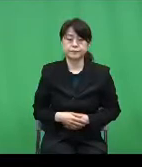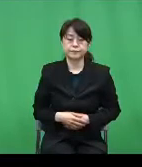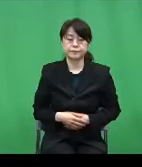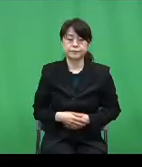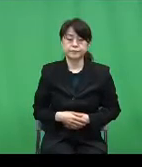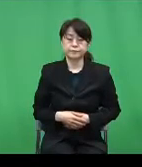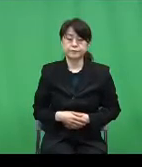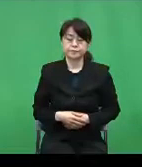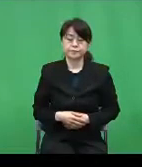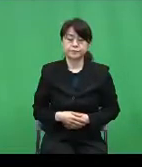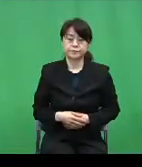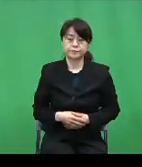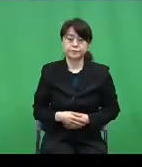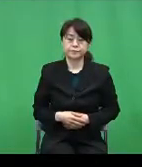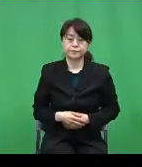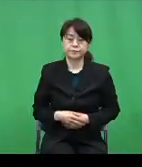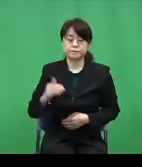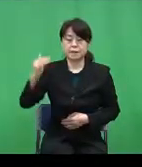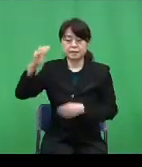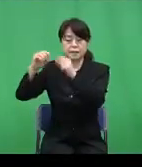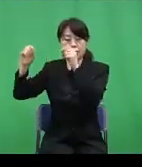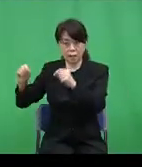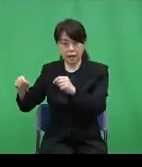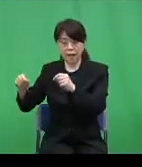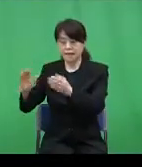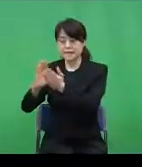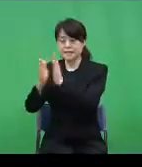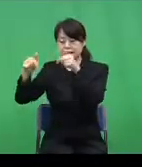まあ、高岡はじめ県西部の活性化ということを考えると、